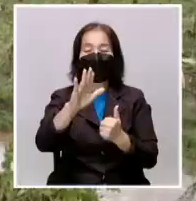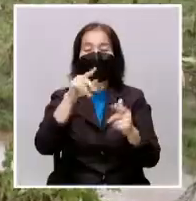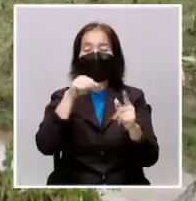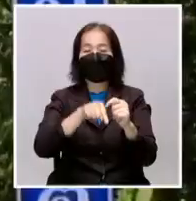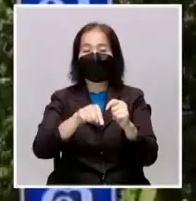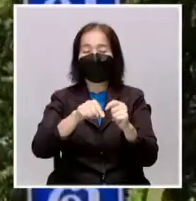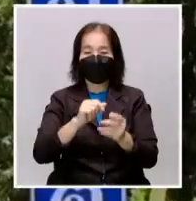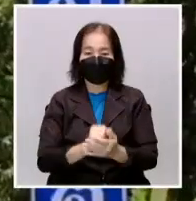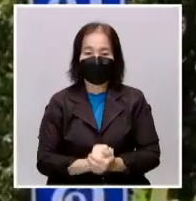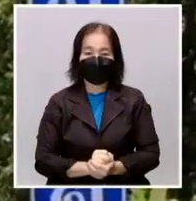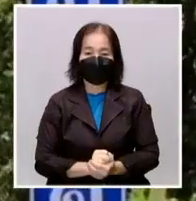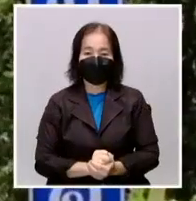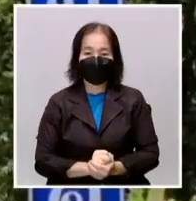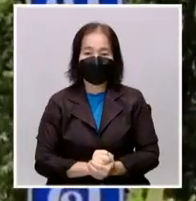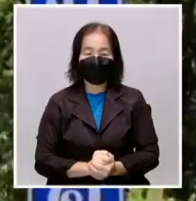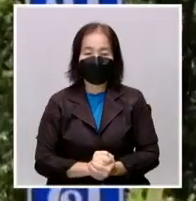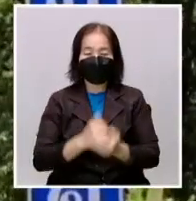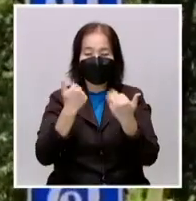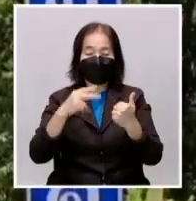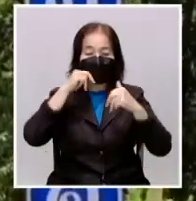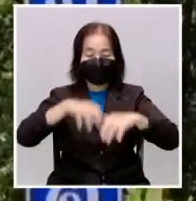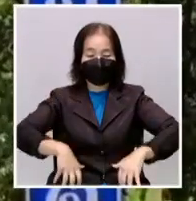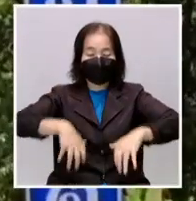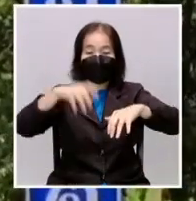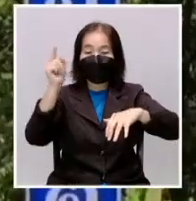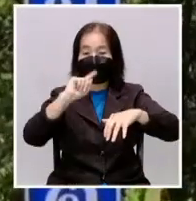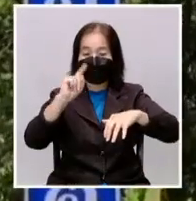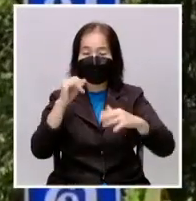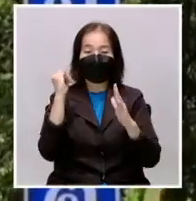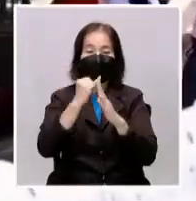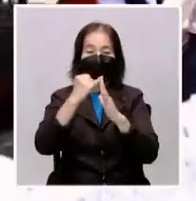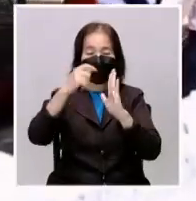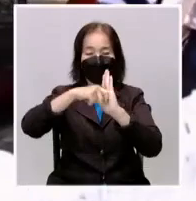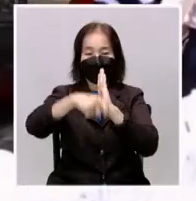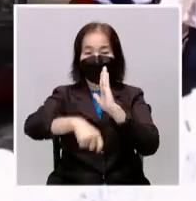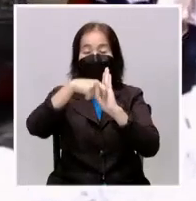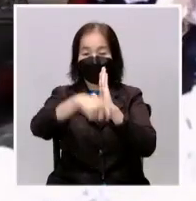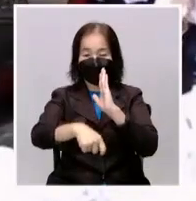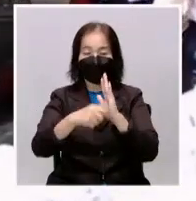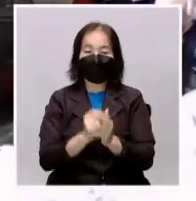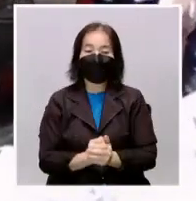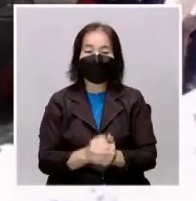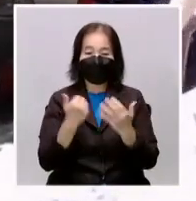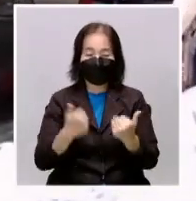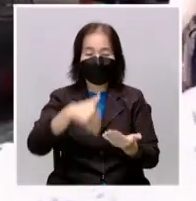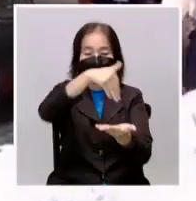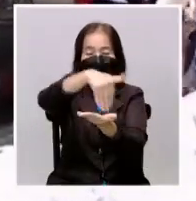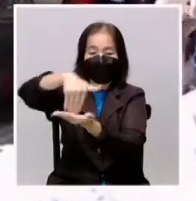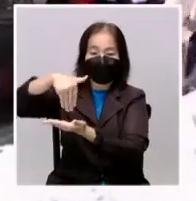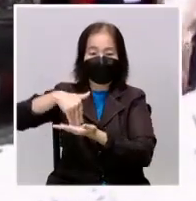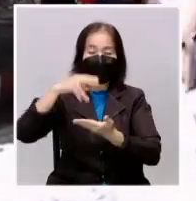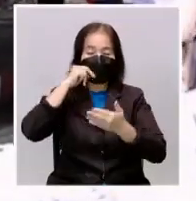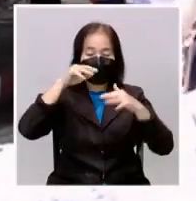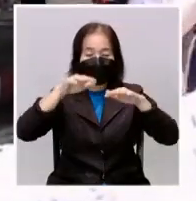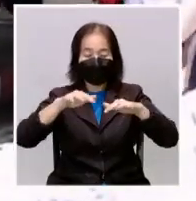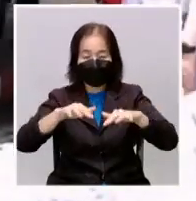อำเภอภูผาม่านค่ะส่วนสถานการณ์น้ำท่วมในพื้นที่จังหวัดนครราชสีมาหลายจุดระดับน้ำ